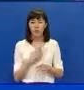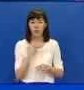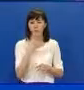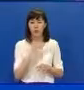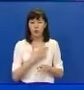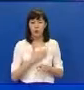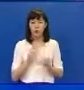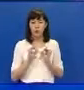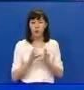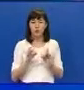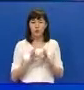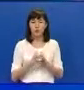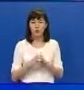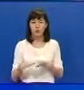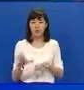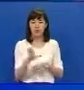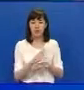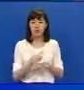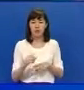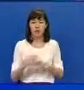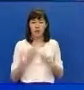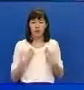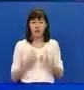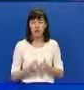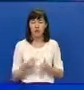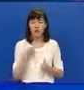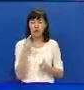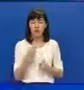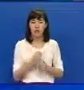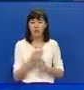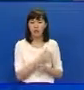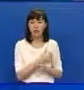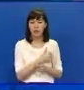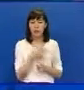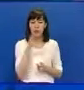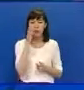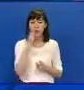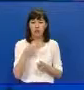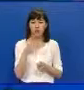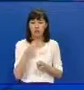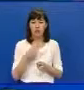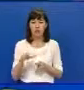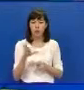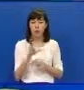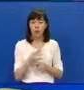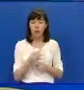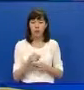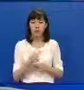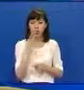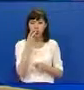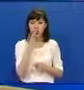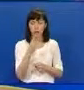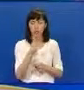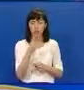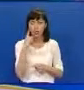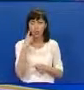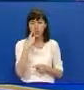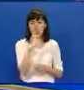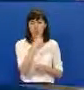білдіреді. Барлық салауаттарын айтып, дұға тілектерін жасап, барынша көздеріне